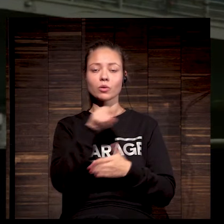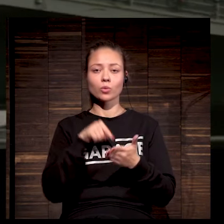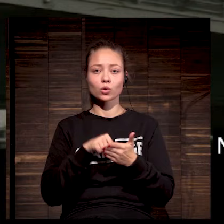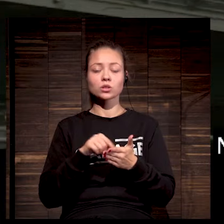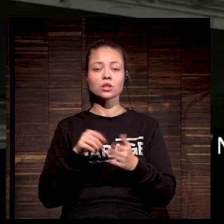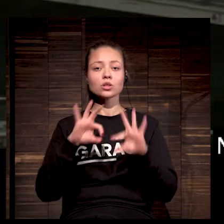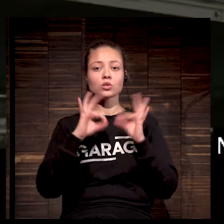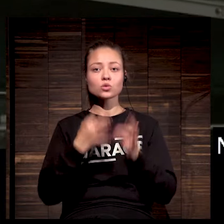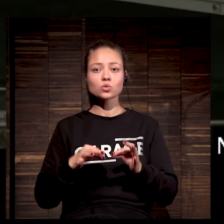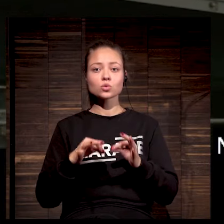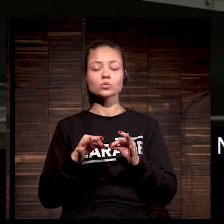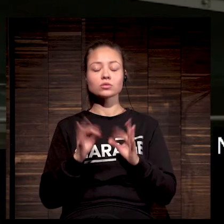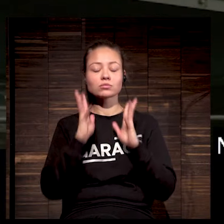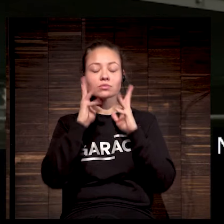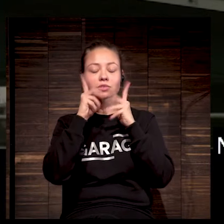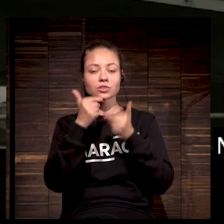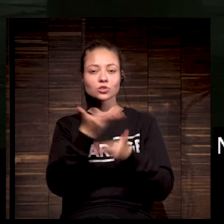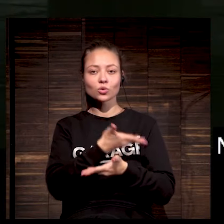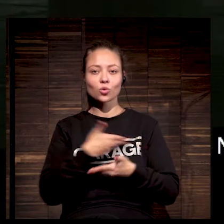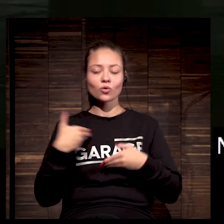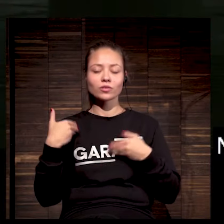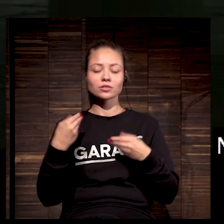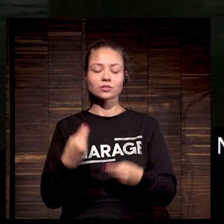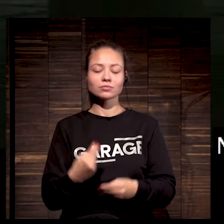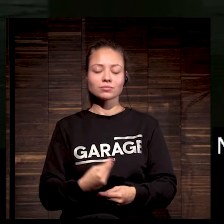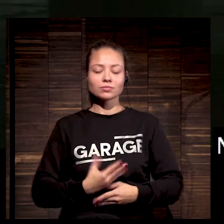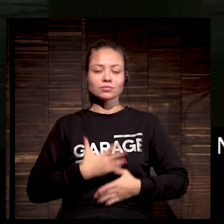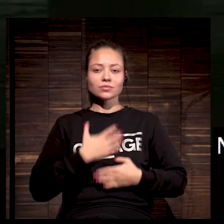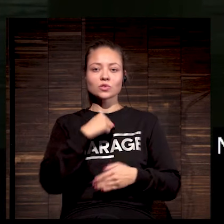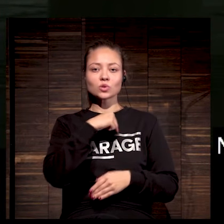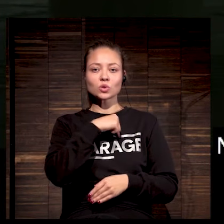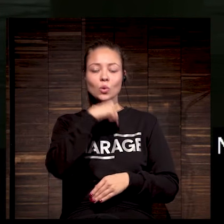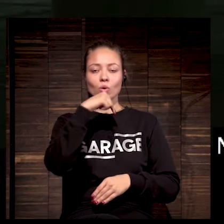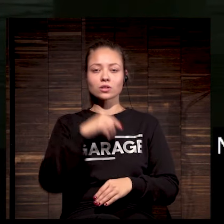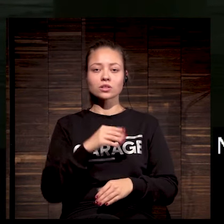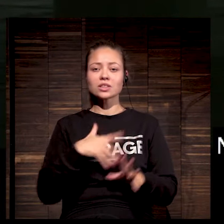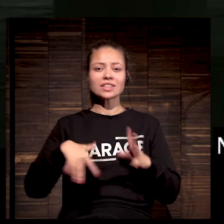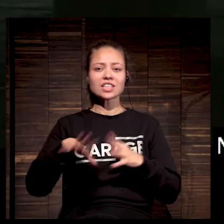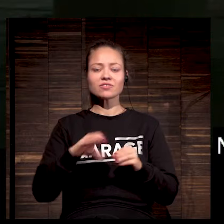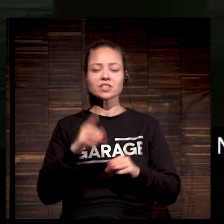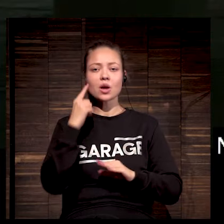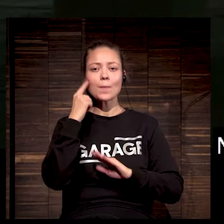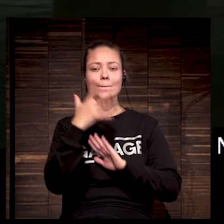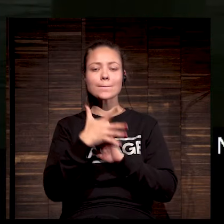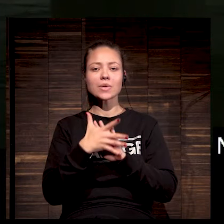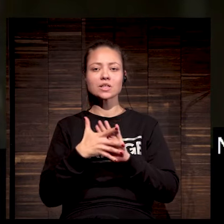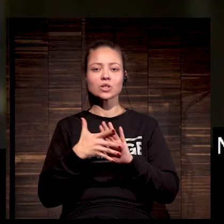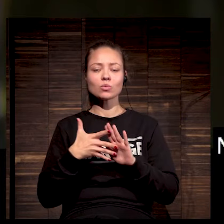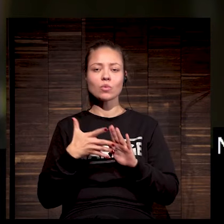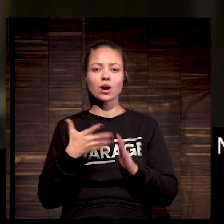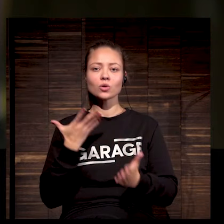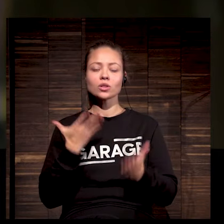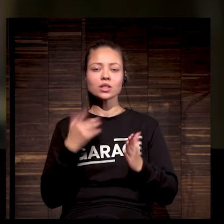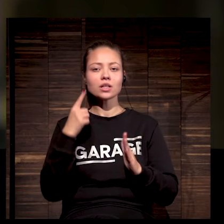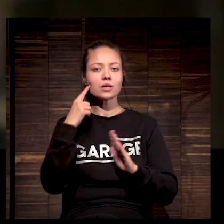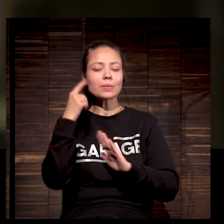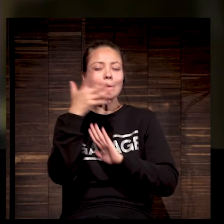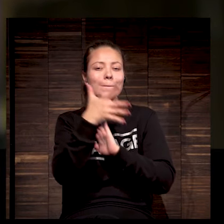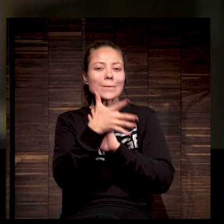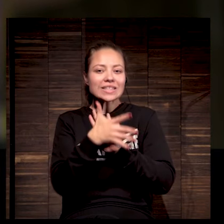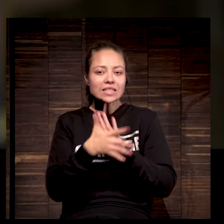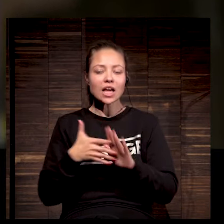искусство нас зачаровывает трогает не все понимают или познают